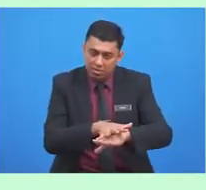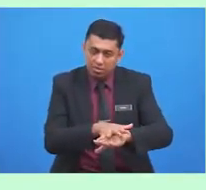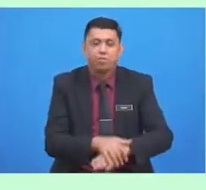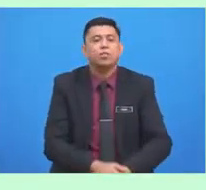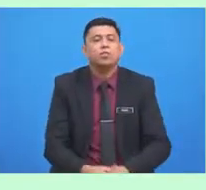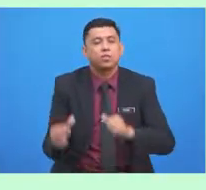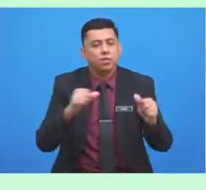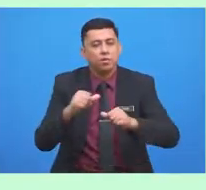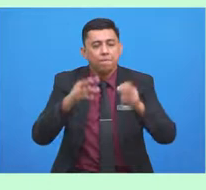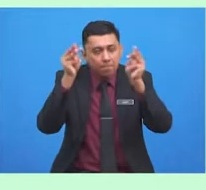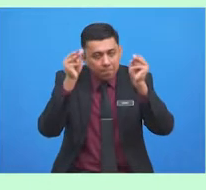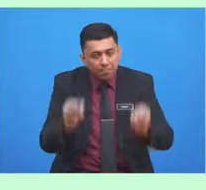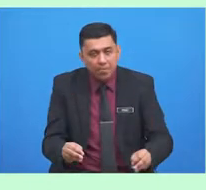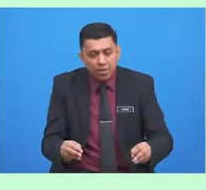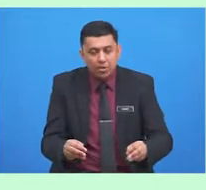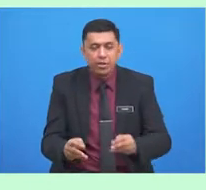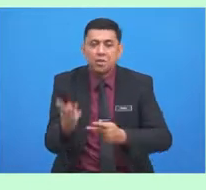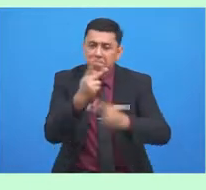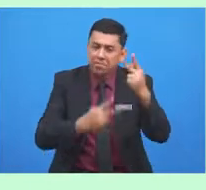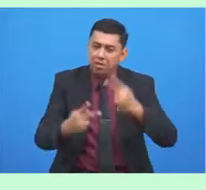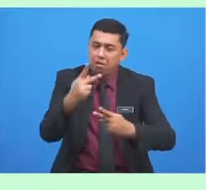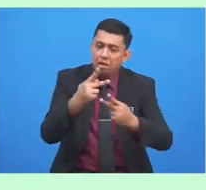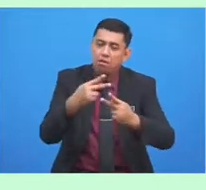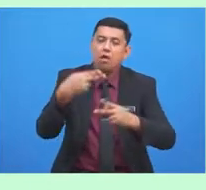manusia terhadap kitaran hidrologi.